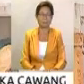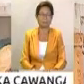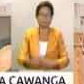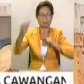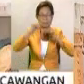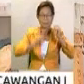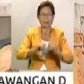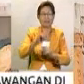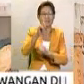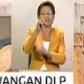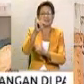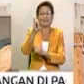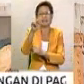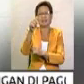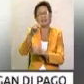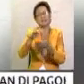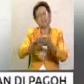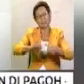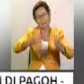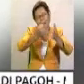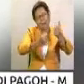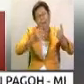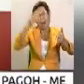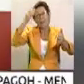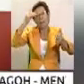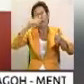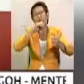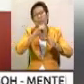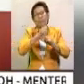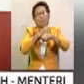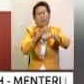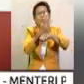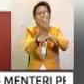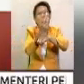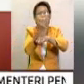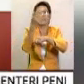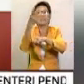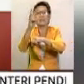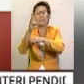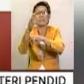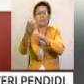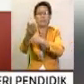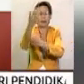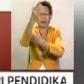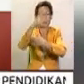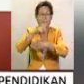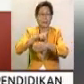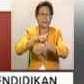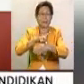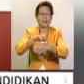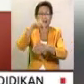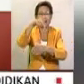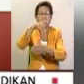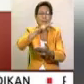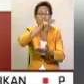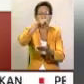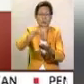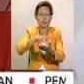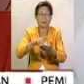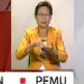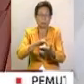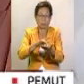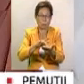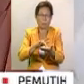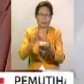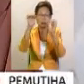Pelakon Diana Amir selamat melahirkan bayi lelaki pukul 12.16 pagi di sebuah pusat perubatan di Shah Alam, Selangor. Diana atau